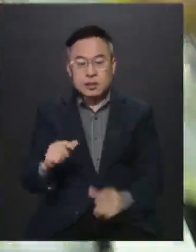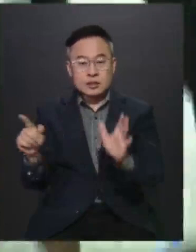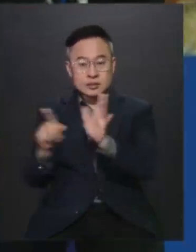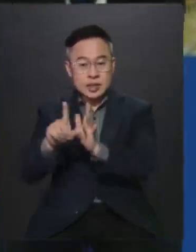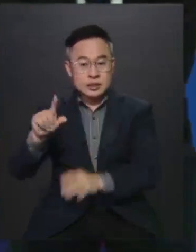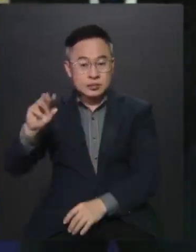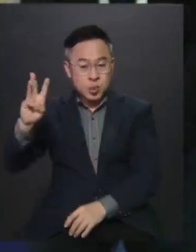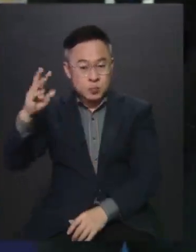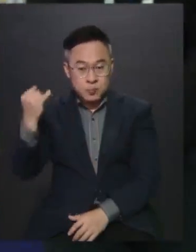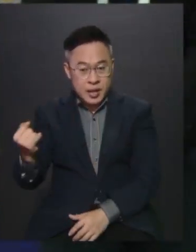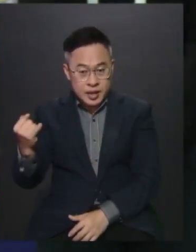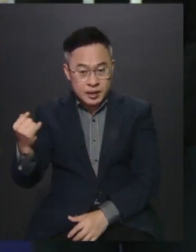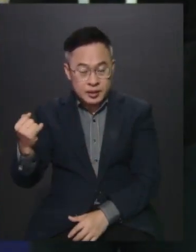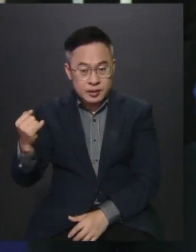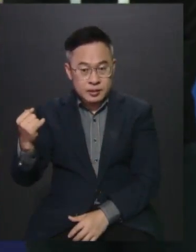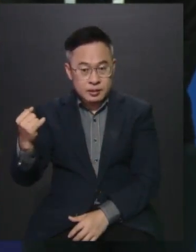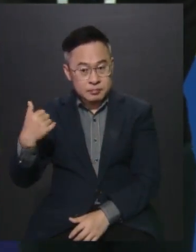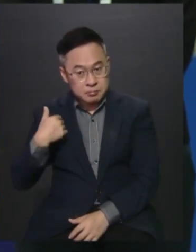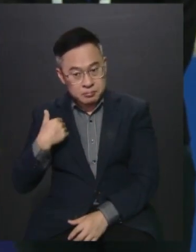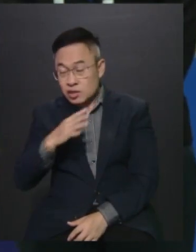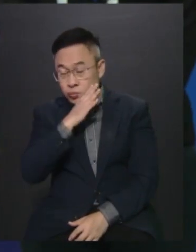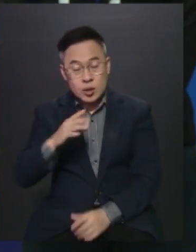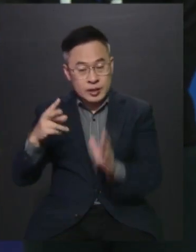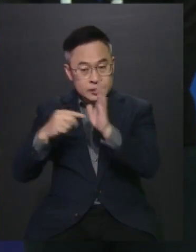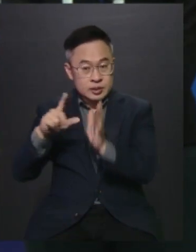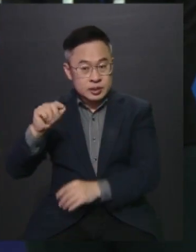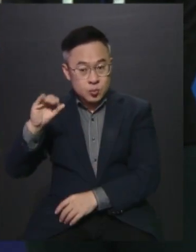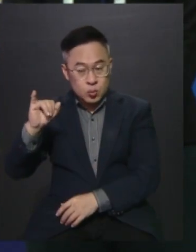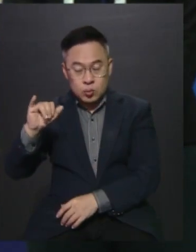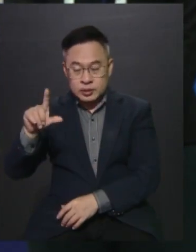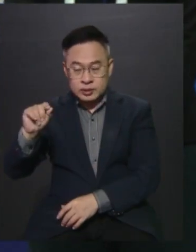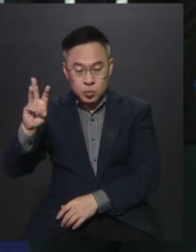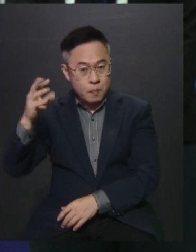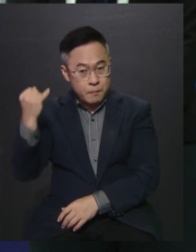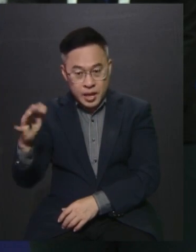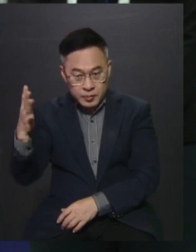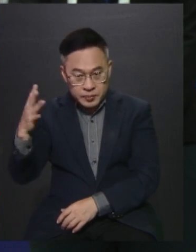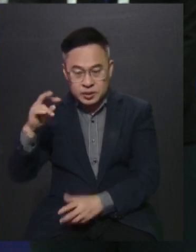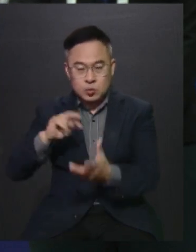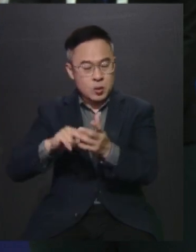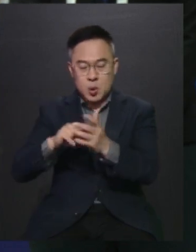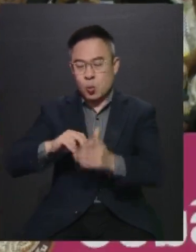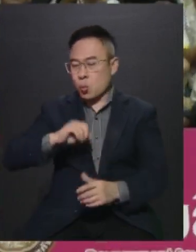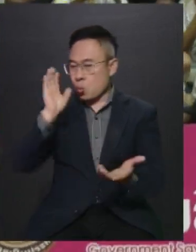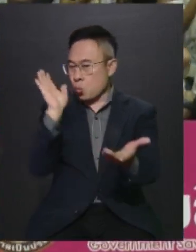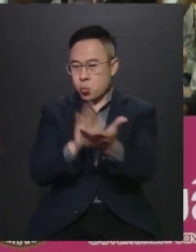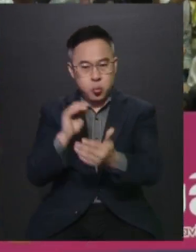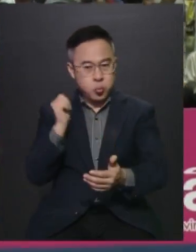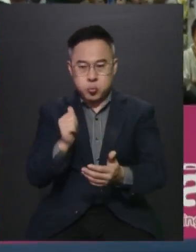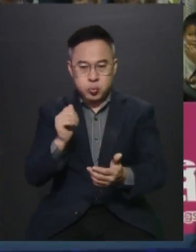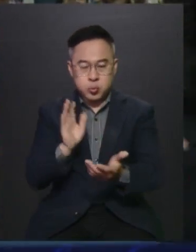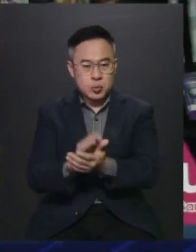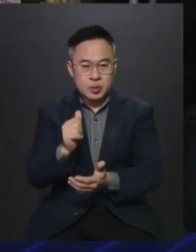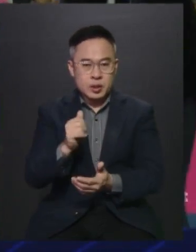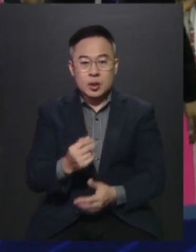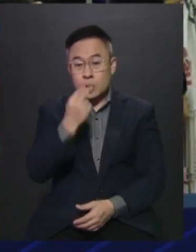าย คือได้แชมป์แรกของทีมไม่พอแล้วถ้าเป็นแชมป์ไร้พ่ายเนี่ยต้องบอกว่ายิ่งใหญ่มากนะครับ เดี๋ยวรอดูว่าเกมสุดท้ายนะ ถูกต้